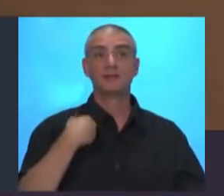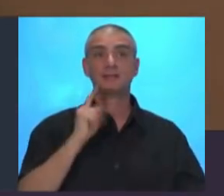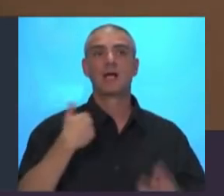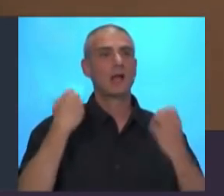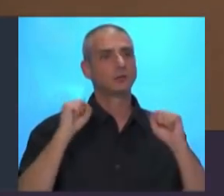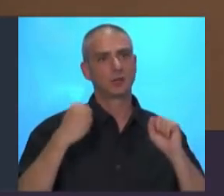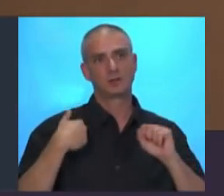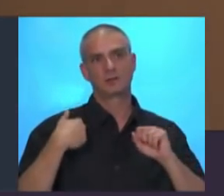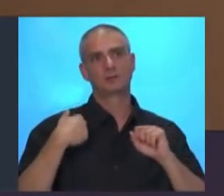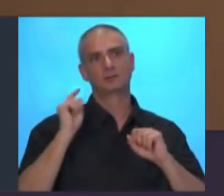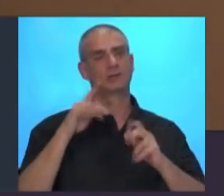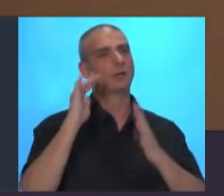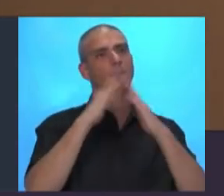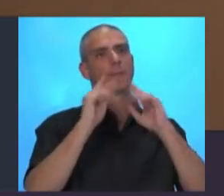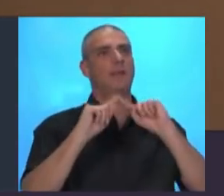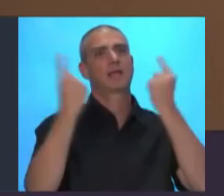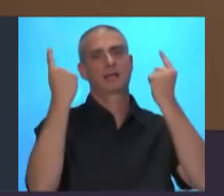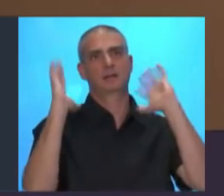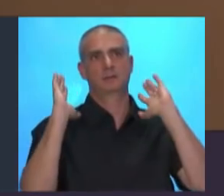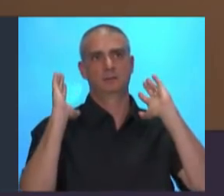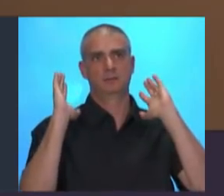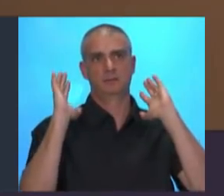להשתחרר, אז אני חייבת להיות בבית אחר.